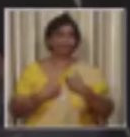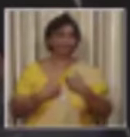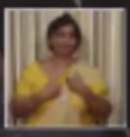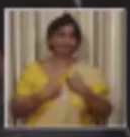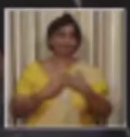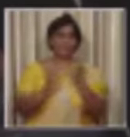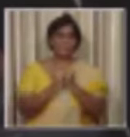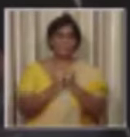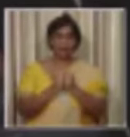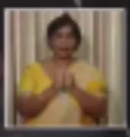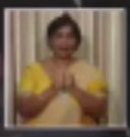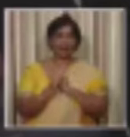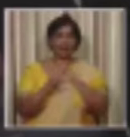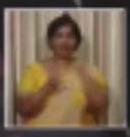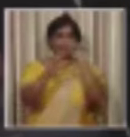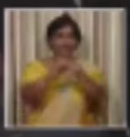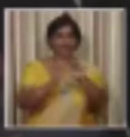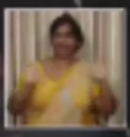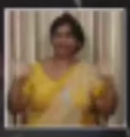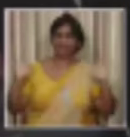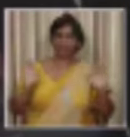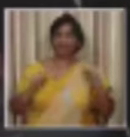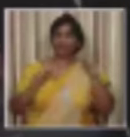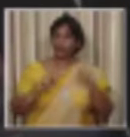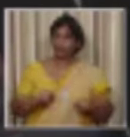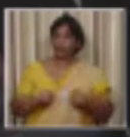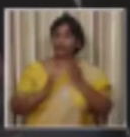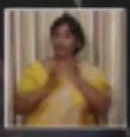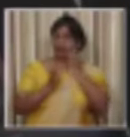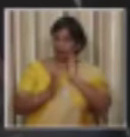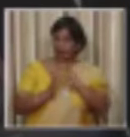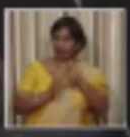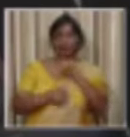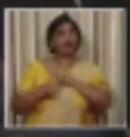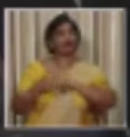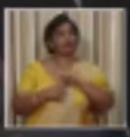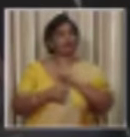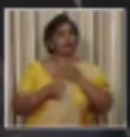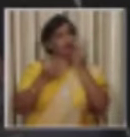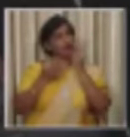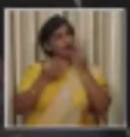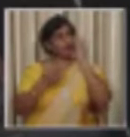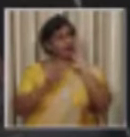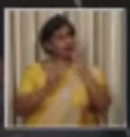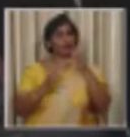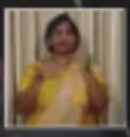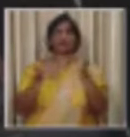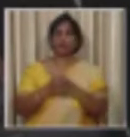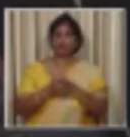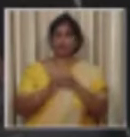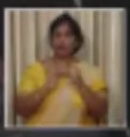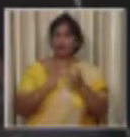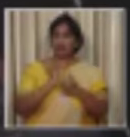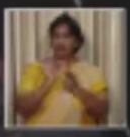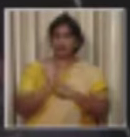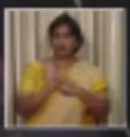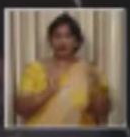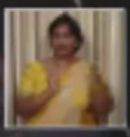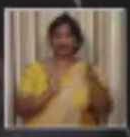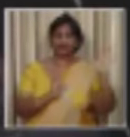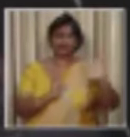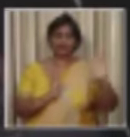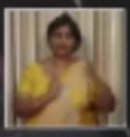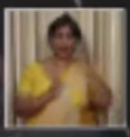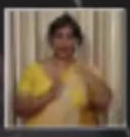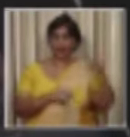මඩ වගුරුකට ඊයේ ගියේ නැහැ. හැබැයි මේ රටේ ස්වාධීන ආයතනයක්, ස්වාධීන කණ්ඩායමක්, අර ITN එකේ ස්වාධීන කියලා තියෙන ස්වාධීන